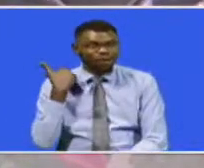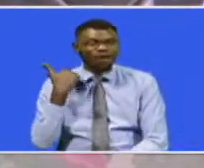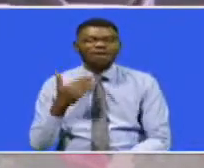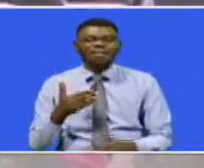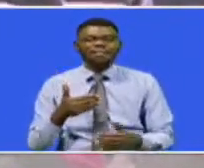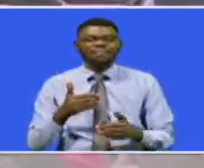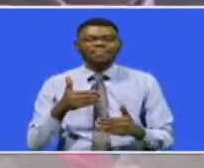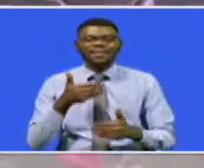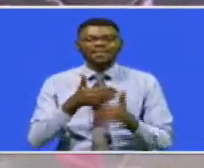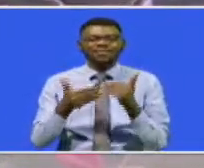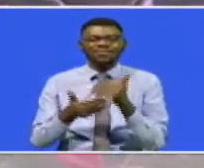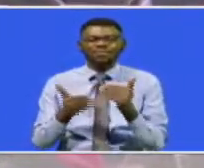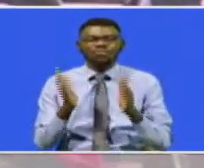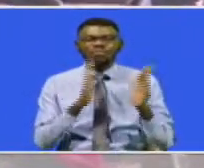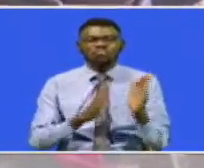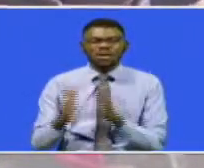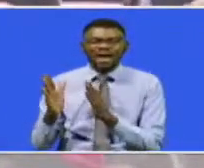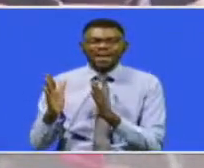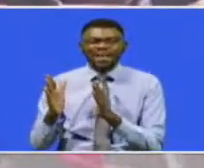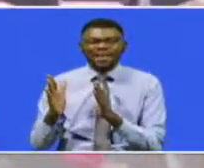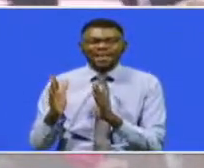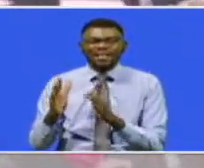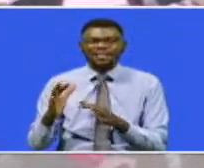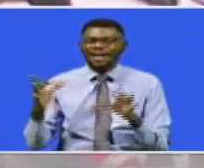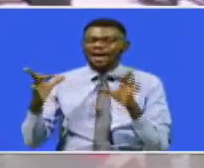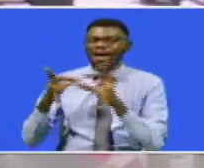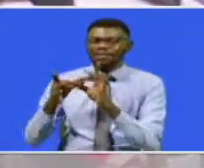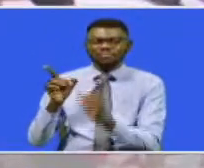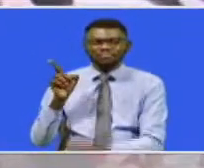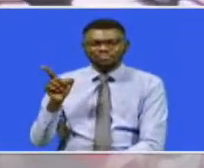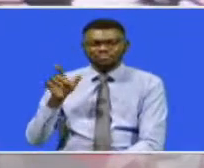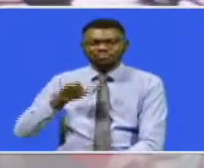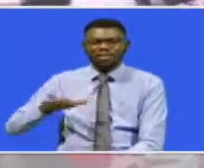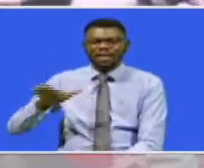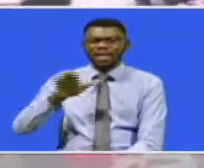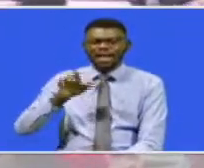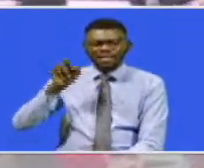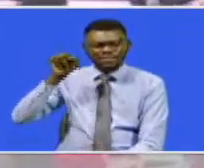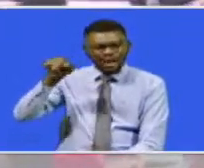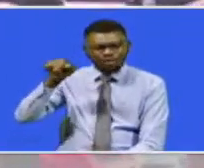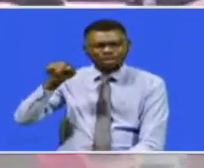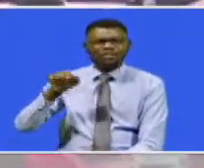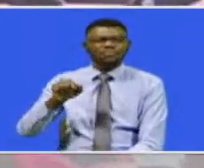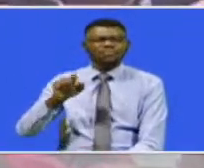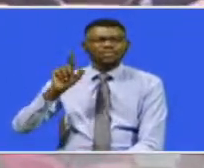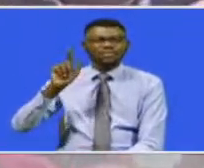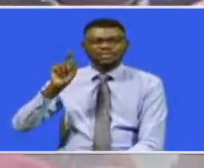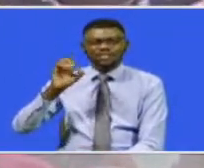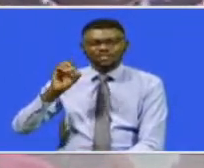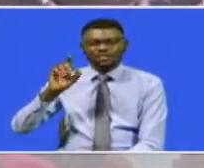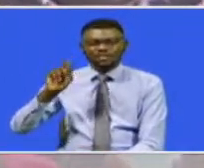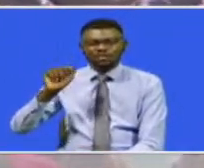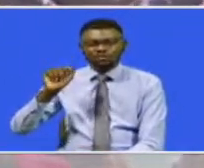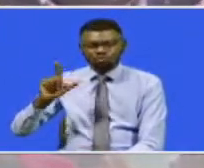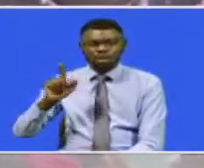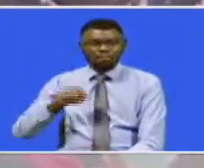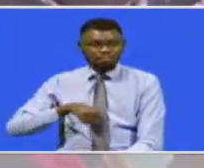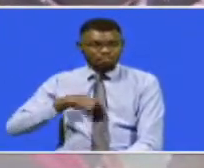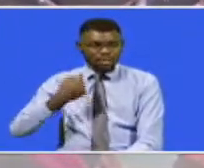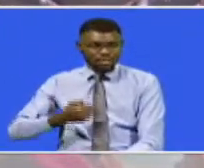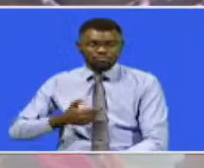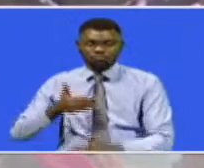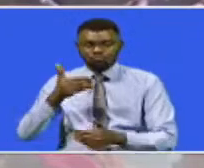hapa kuelekea huko mpaka ingie huko totu huko chini. Sawa? Mimi ndio